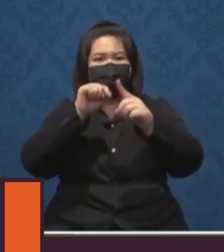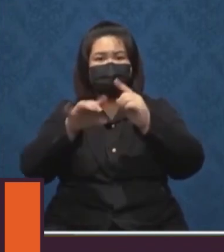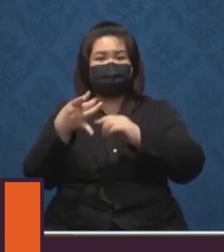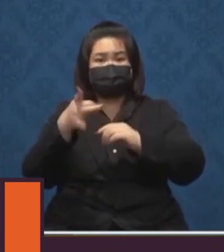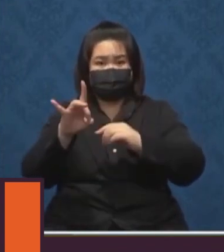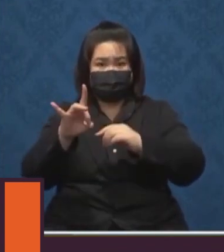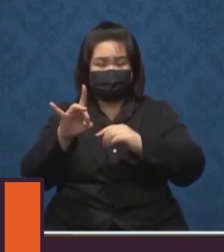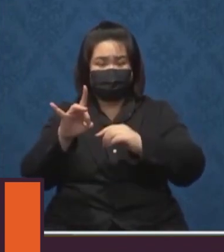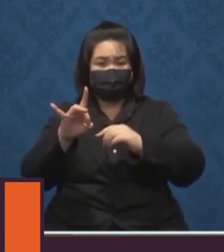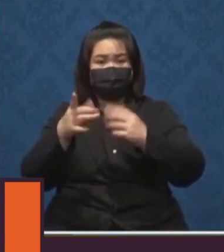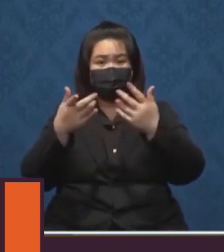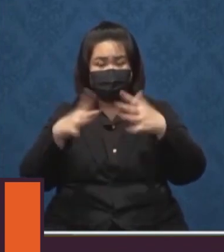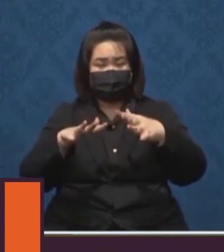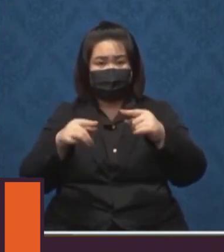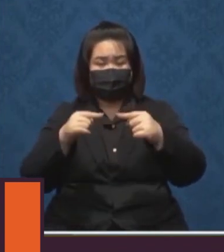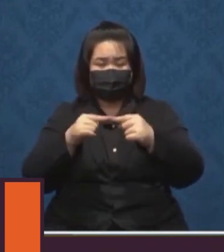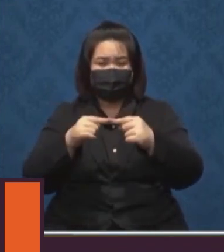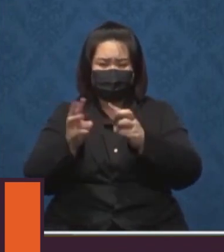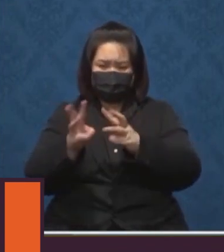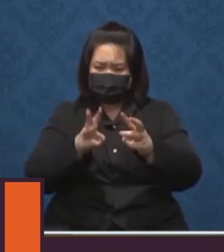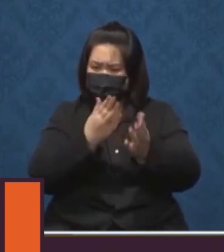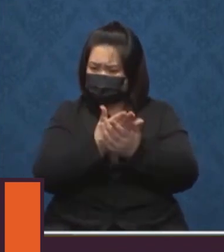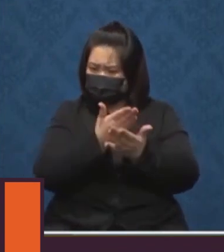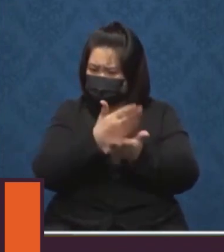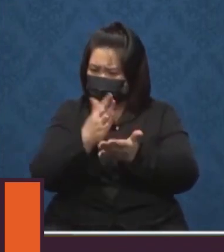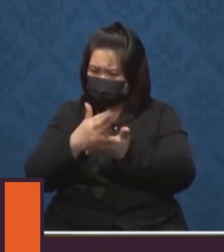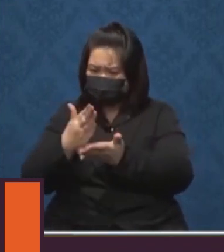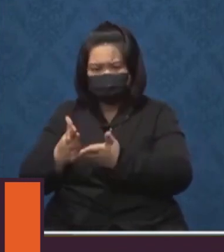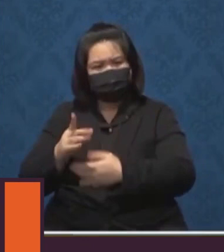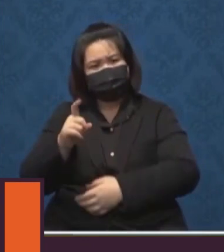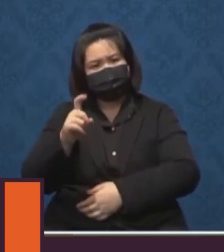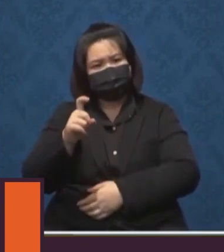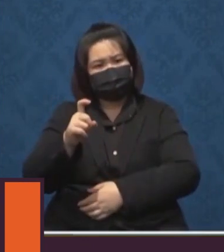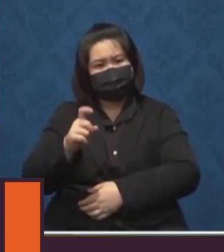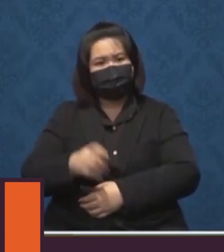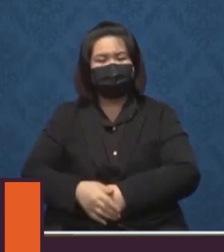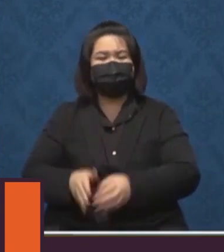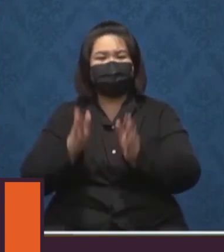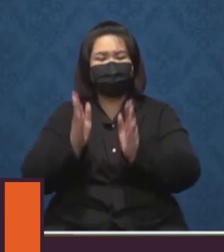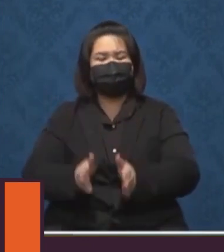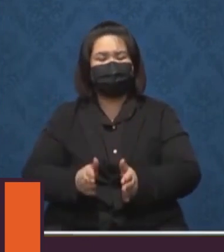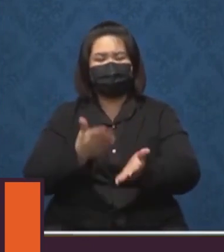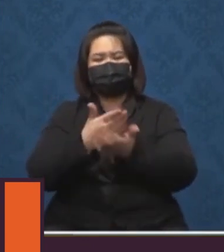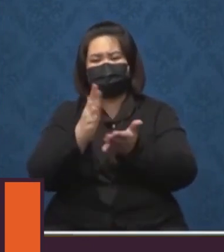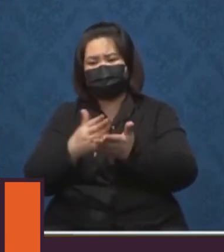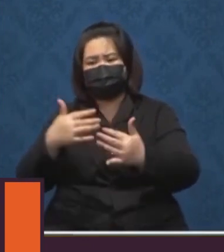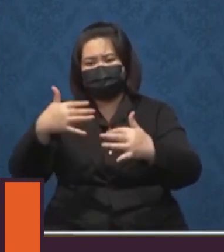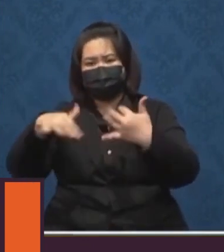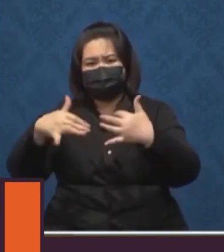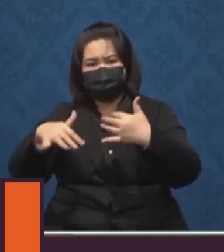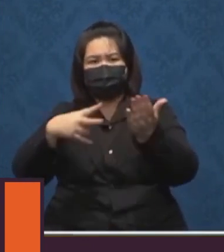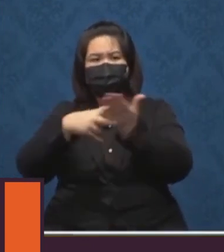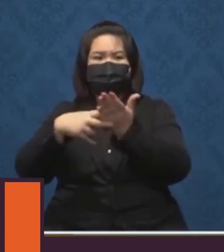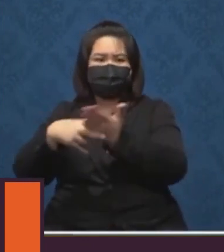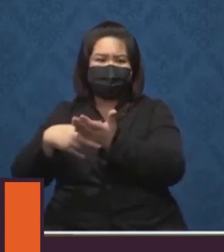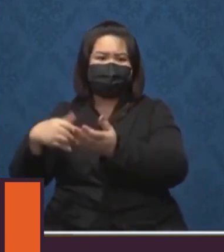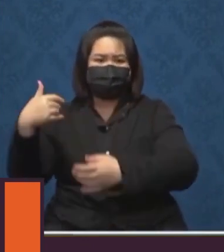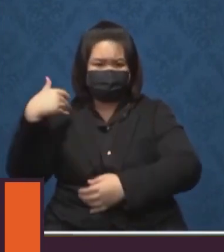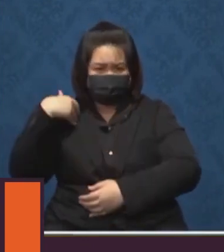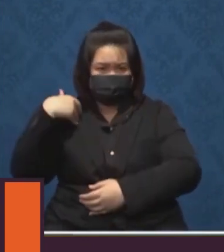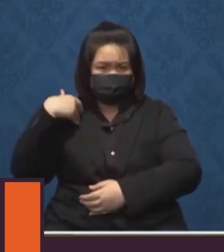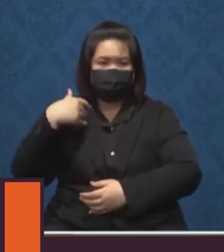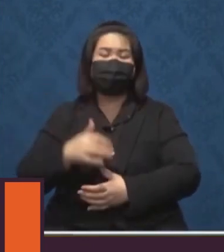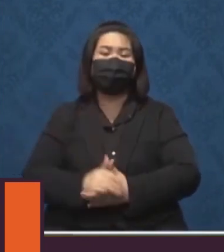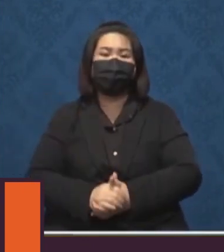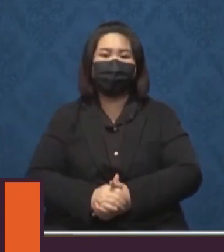อีกทั้งลำดับการตัดเงินที่ไม่เป็นธรรมไม่แปลกเลยครับที่อัตราการผิดชำระ ปิดนัดชำระหนี้จะมีอัตราที่สู